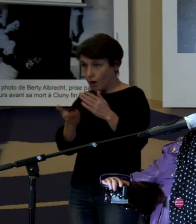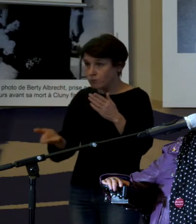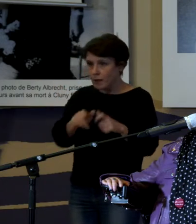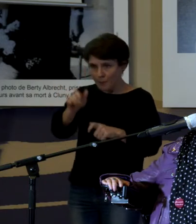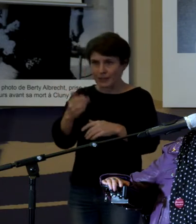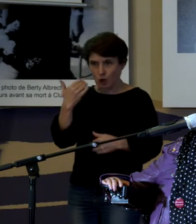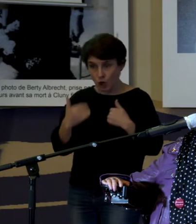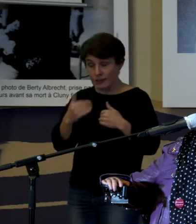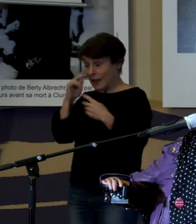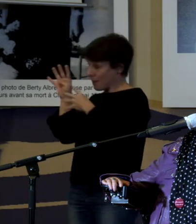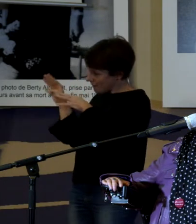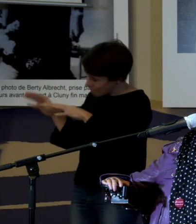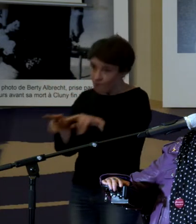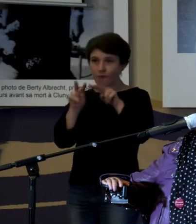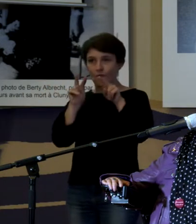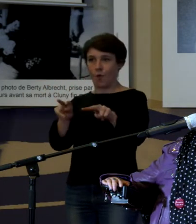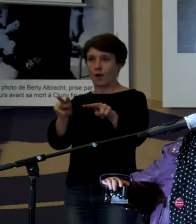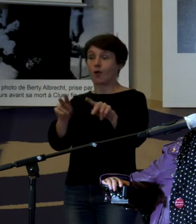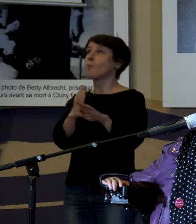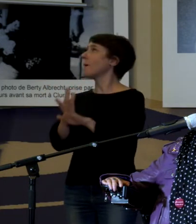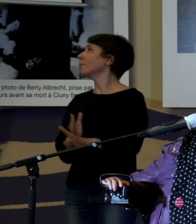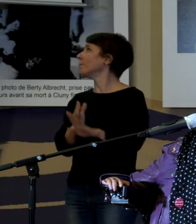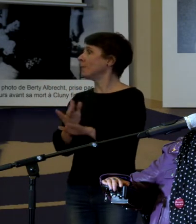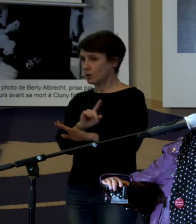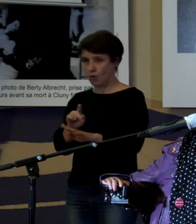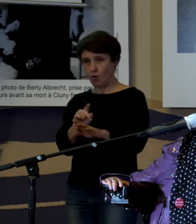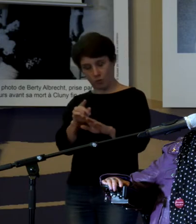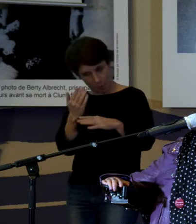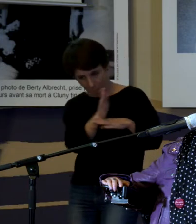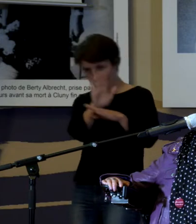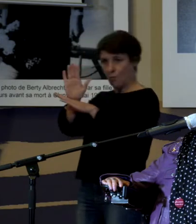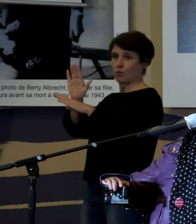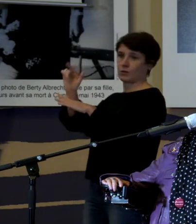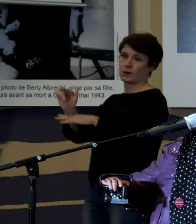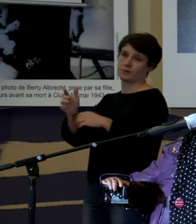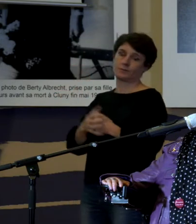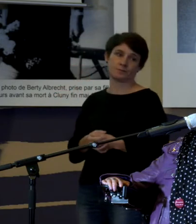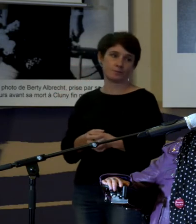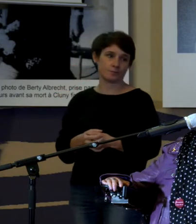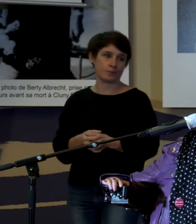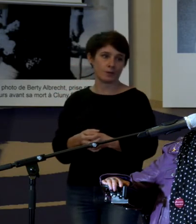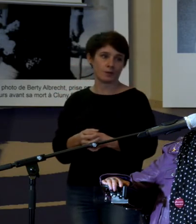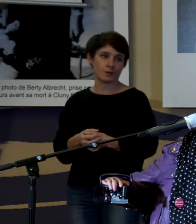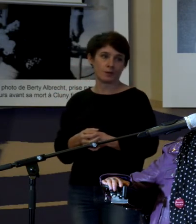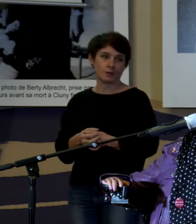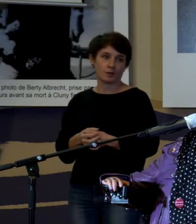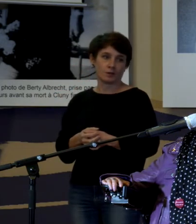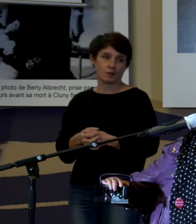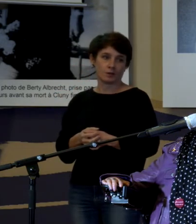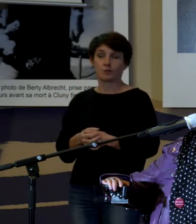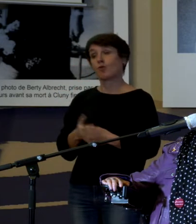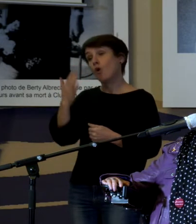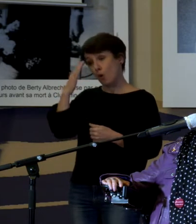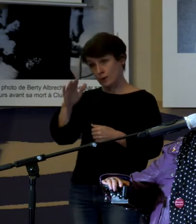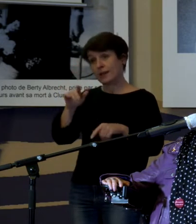comment est-ce que les différentes formes de domination interagissent entre elles. Hein. Voilà, dans une approche hein,